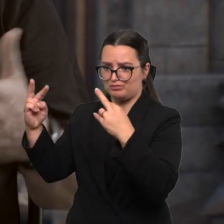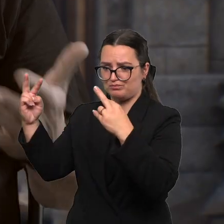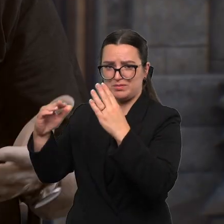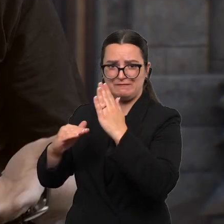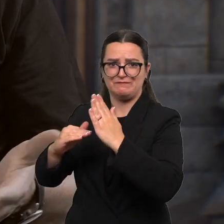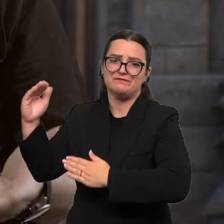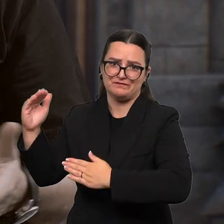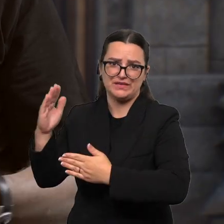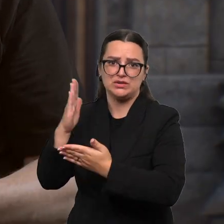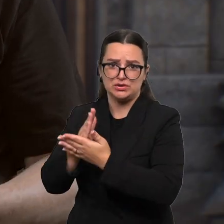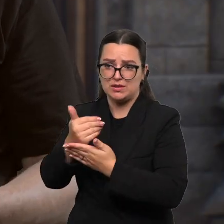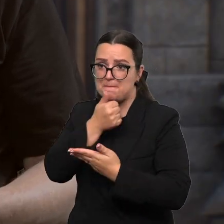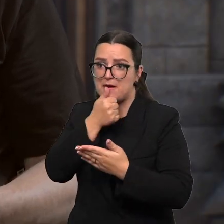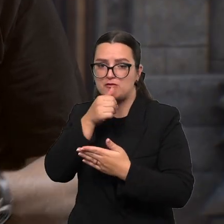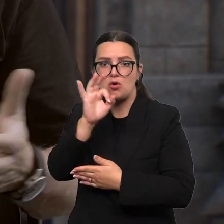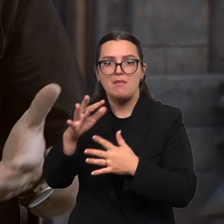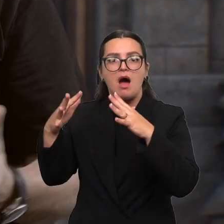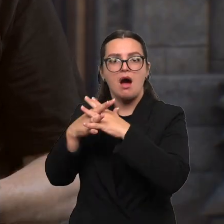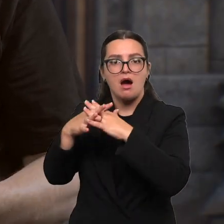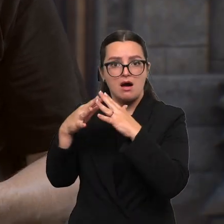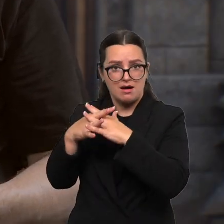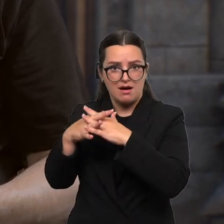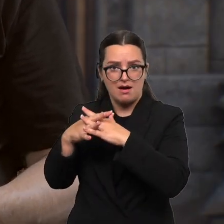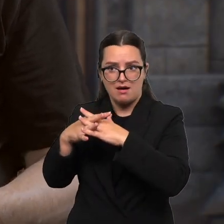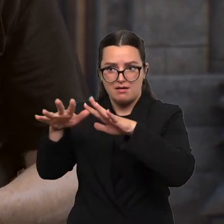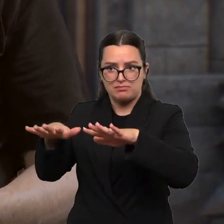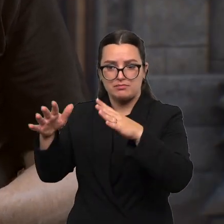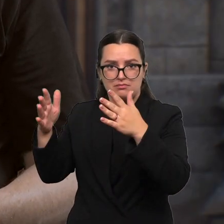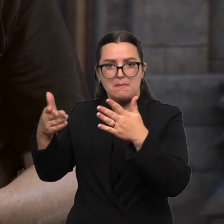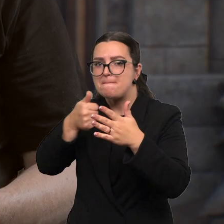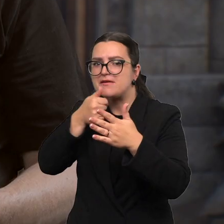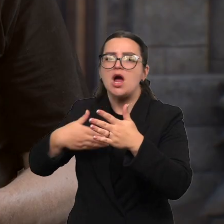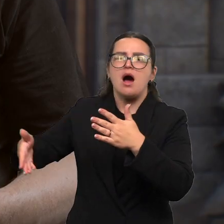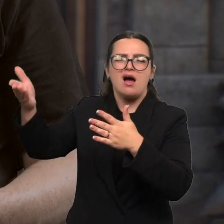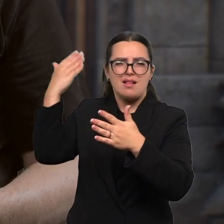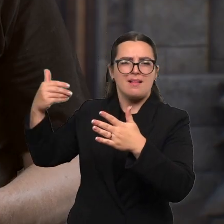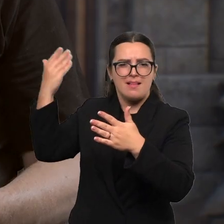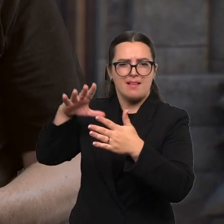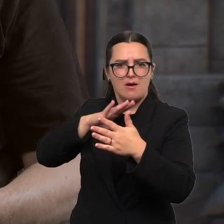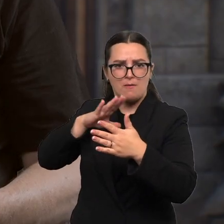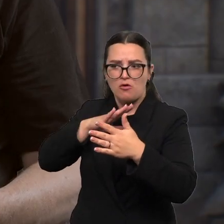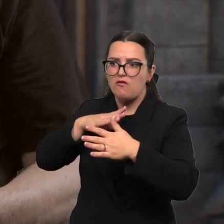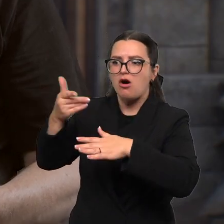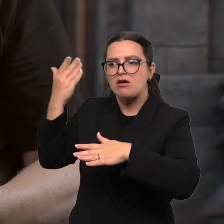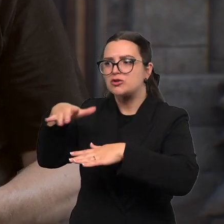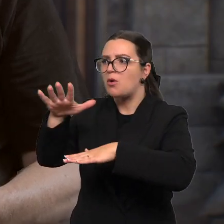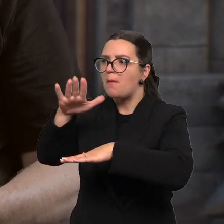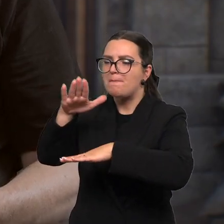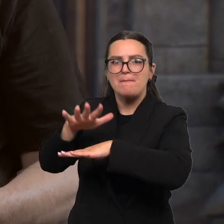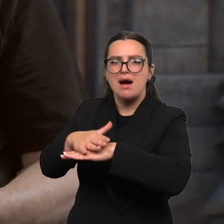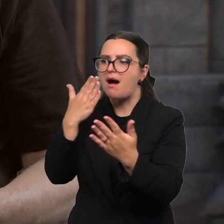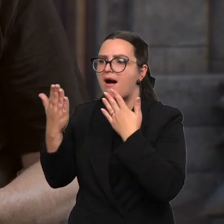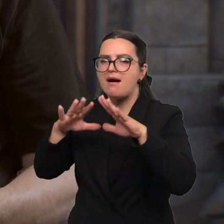kas darosi su bankais, tarkim, karo metu. Nes senais laikais, kai bankai buvo kažkokie